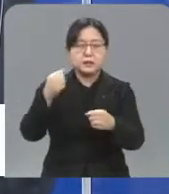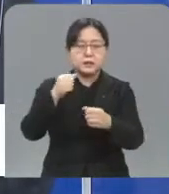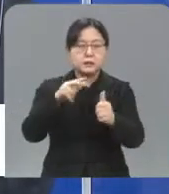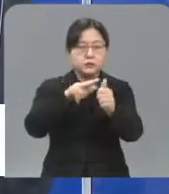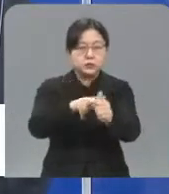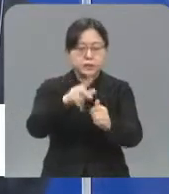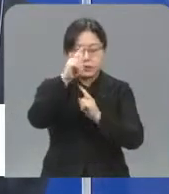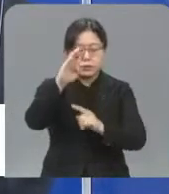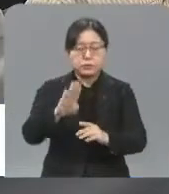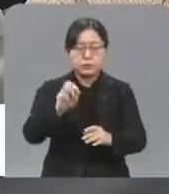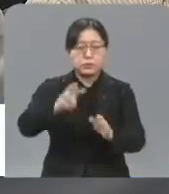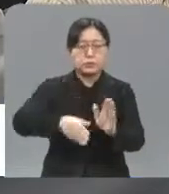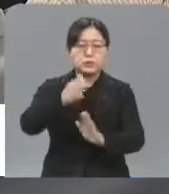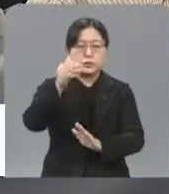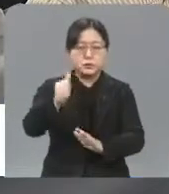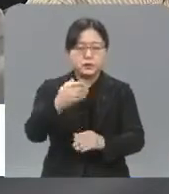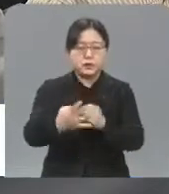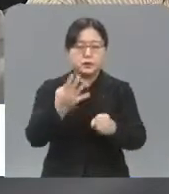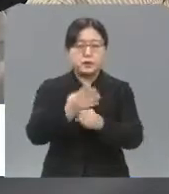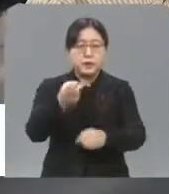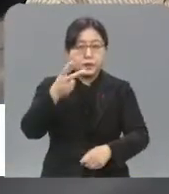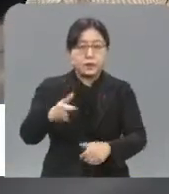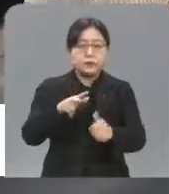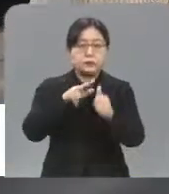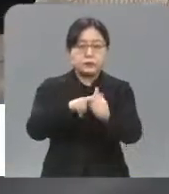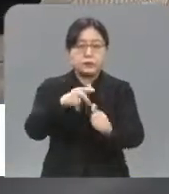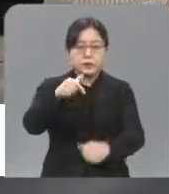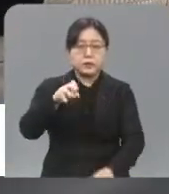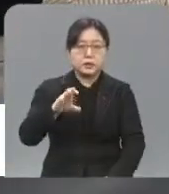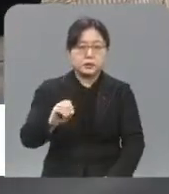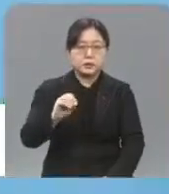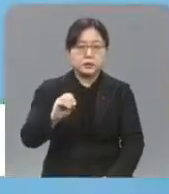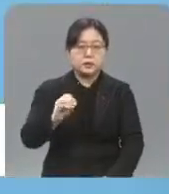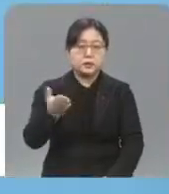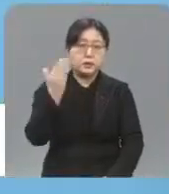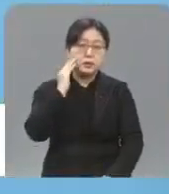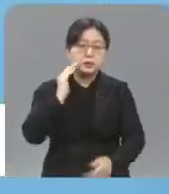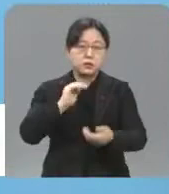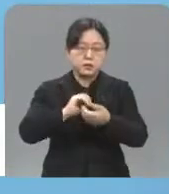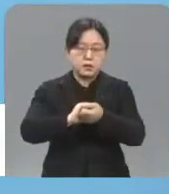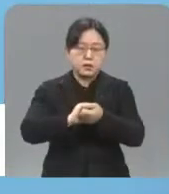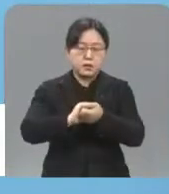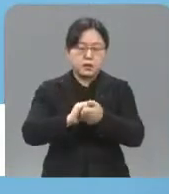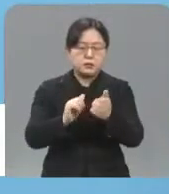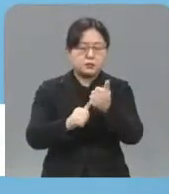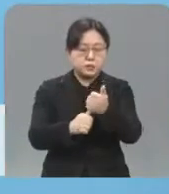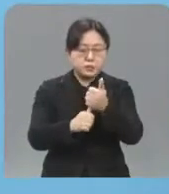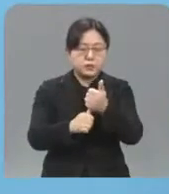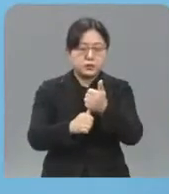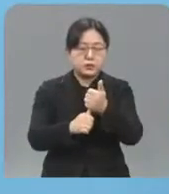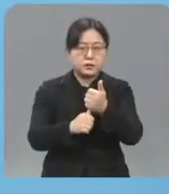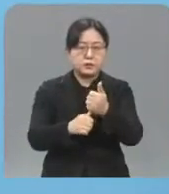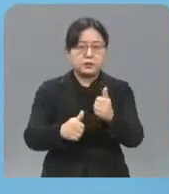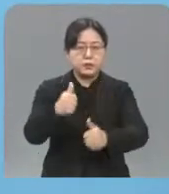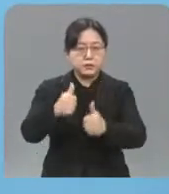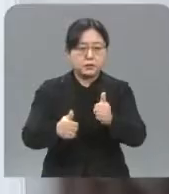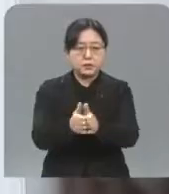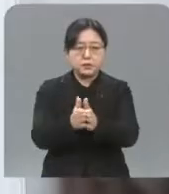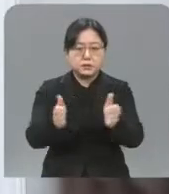이용섭 광주시장과 4년 만에 서륙에 나서는 강기정 전 청와대 정무수석이 리턴 매치에